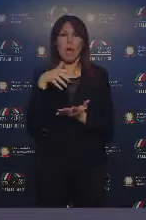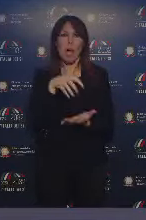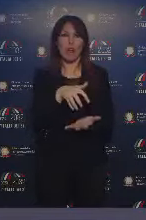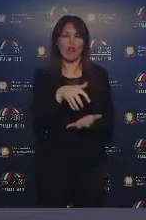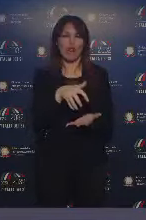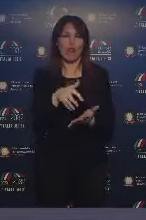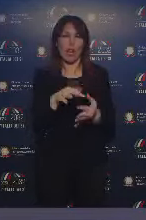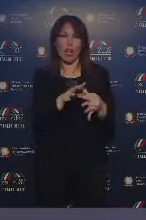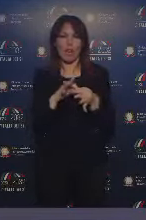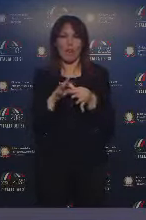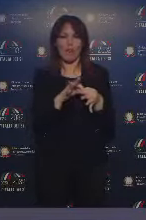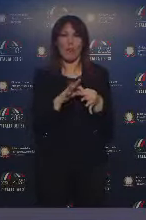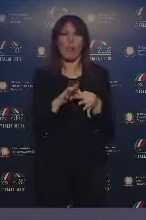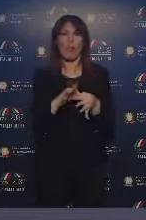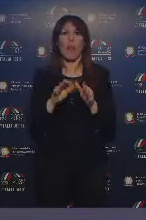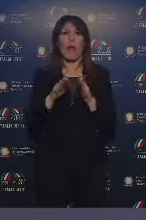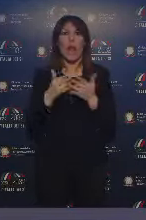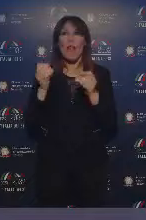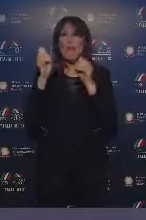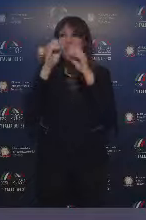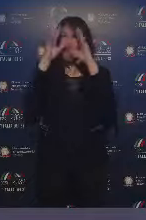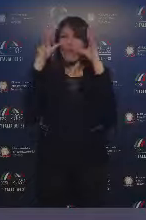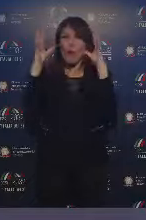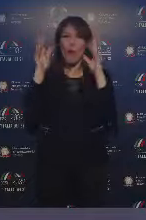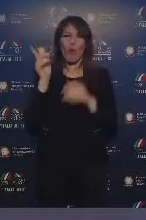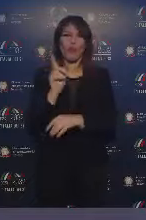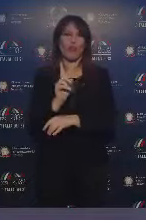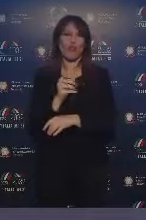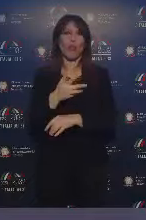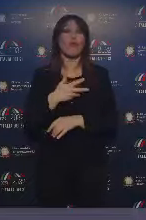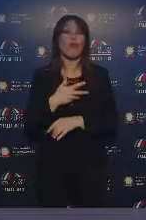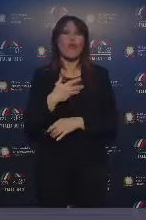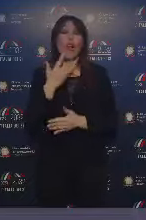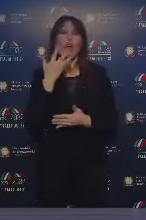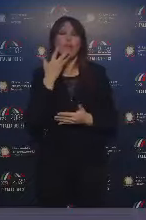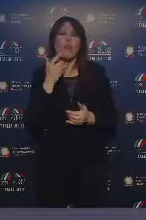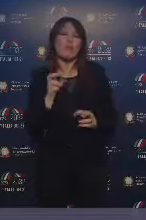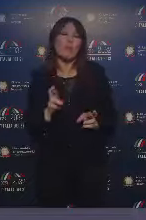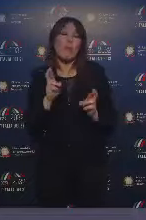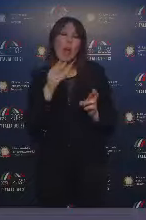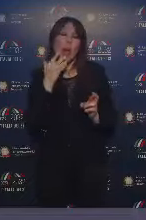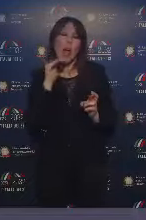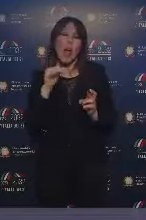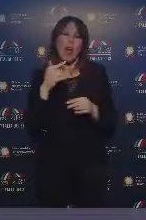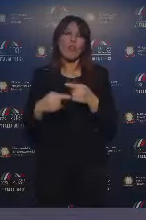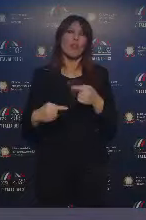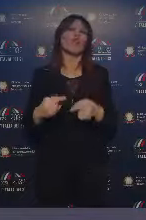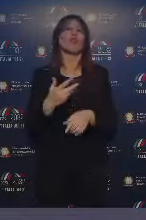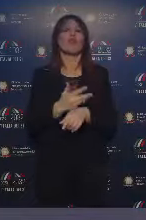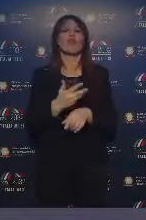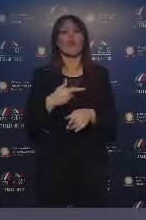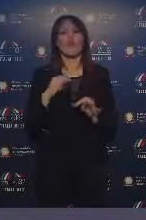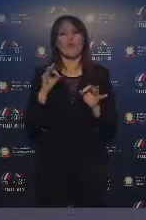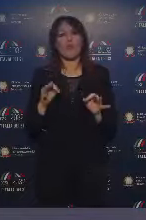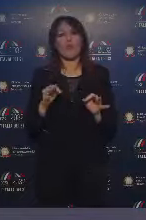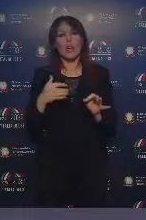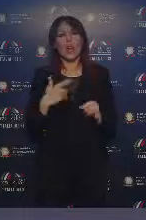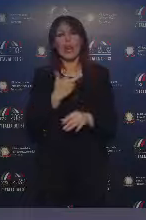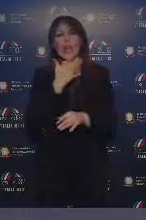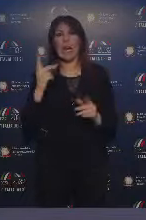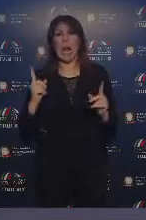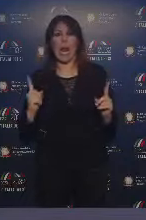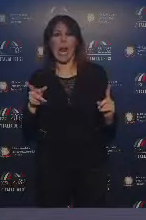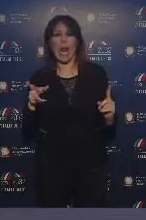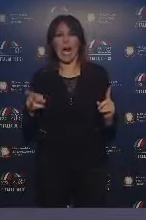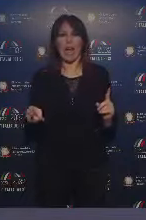qua non è il libro dei sogni è quello che c'è e quello che mi piacerebbe ci fosse visto che ci diamo come deadline i 3 anni e